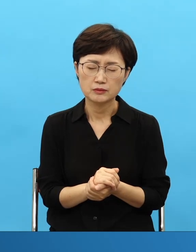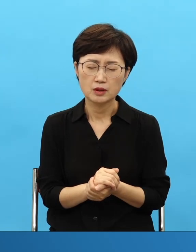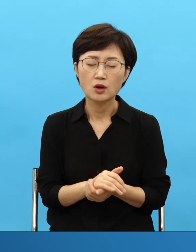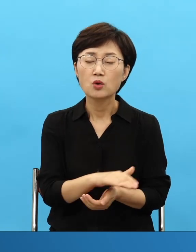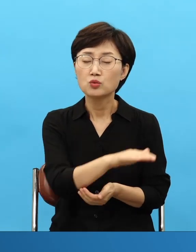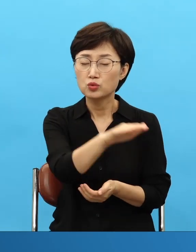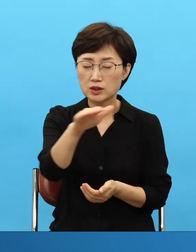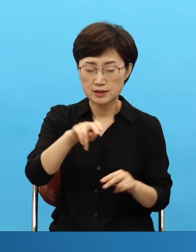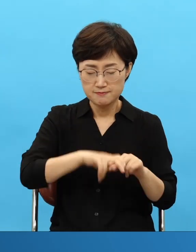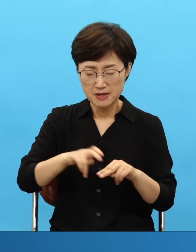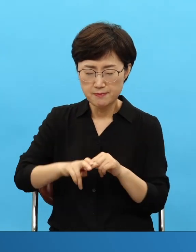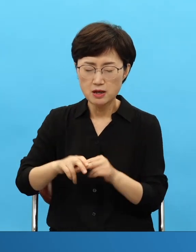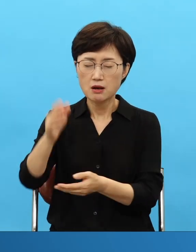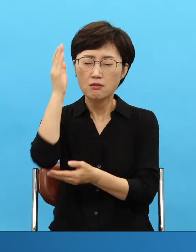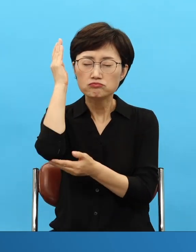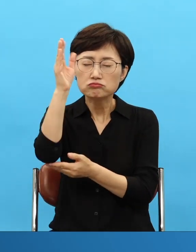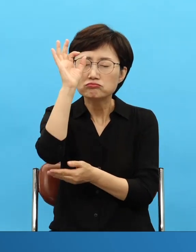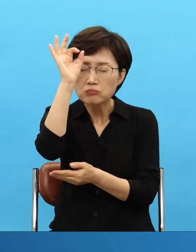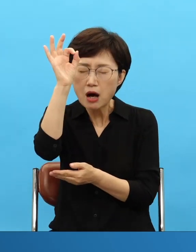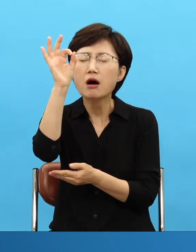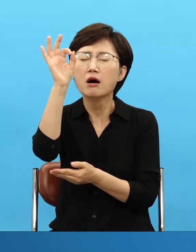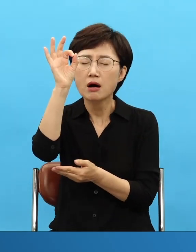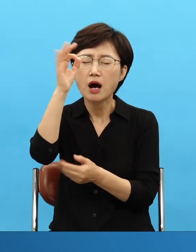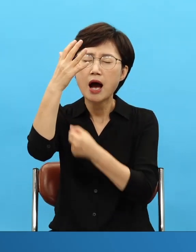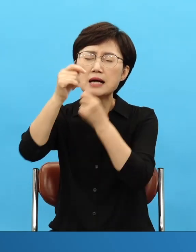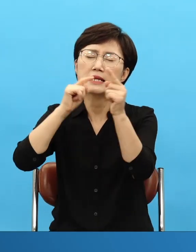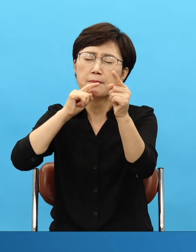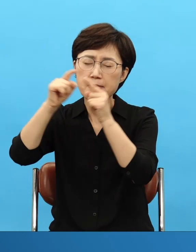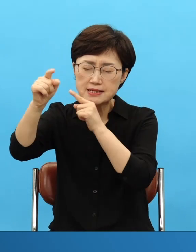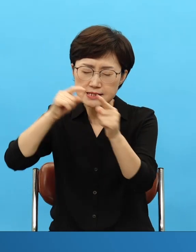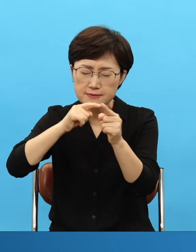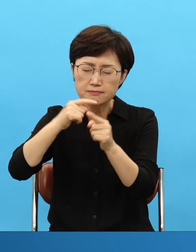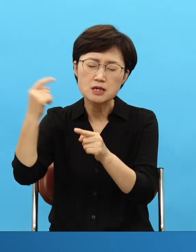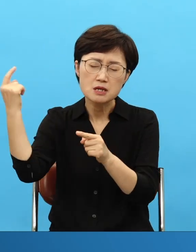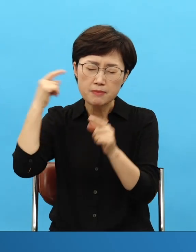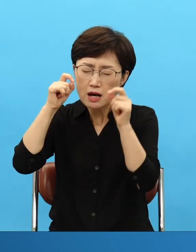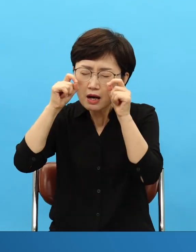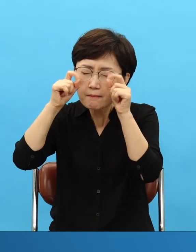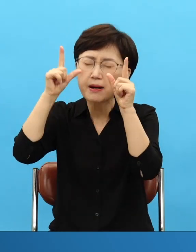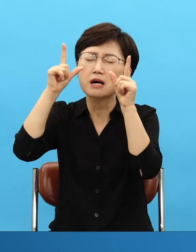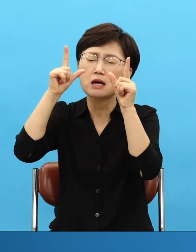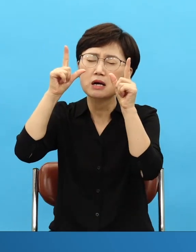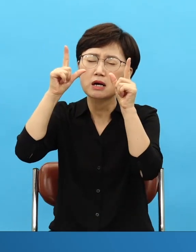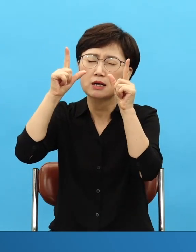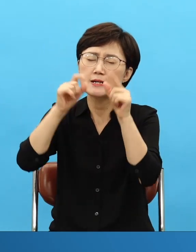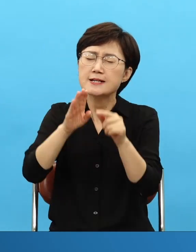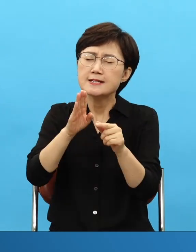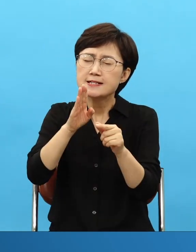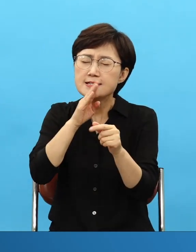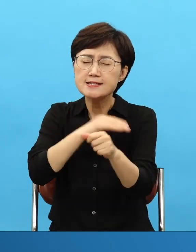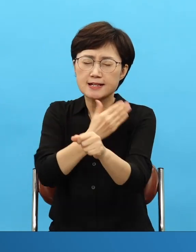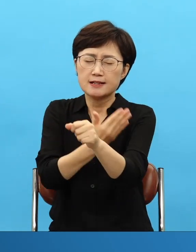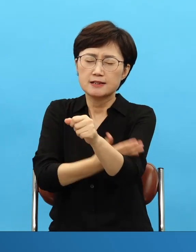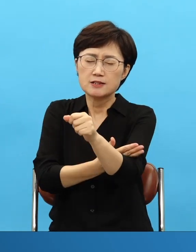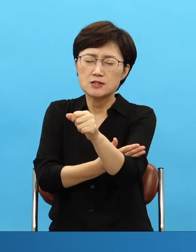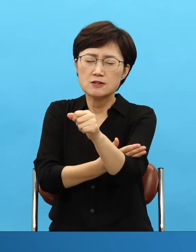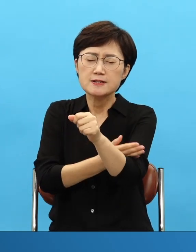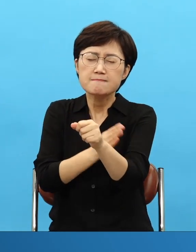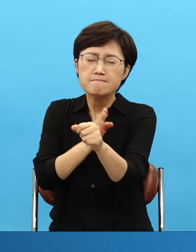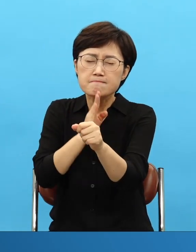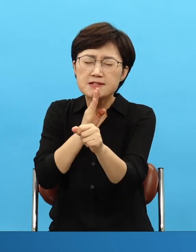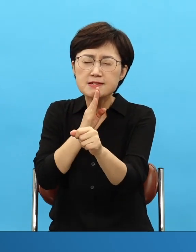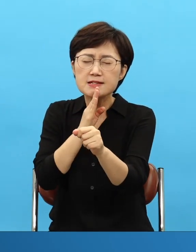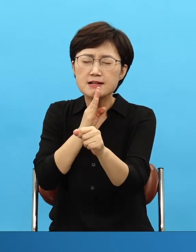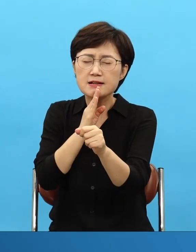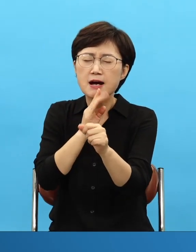받는 저희들에게 근원적 능력을 누리고 전달하는 능력 허락하실 줄 믿습니다. And grant to all of us receiving your word the